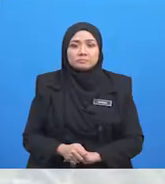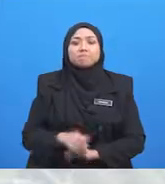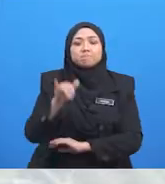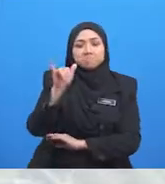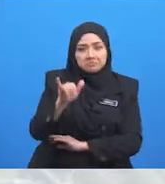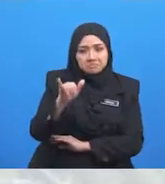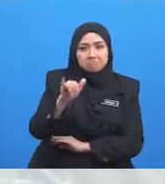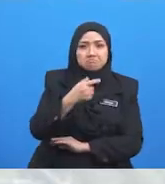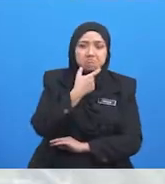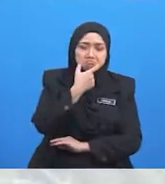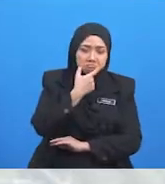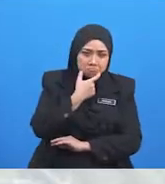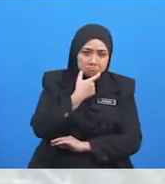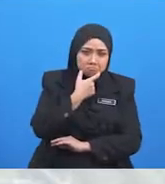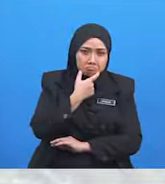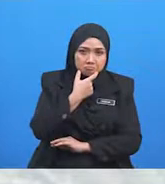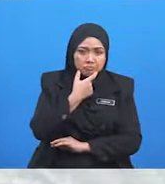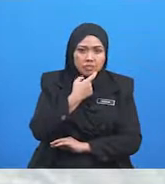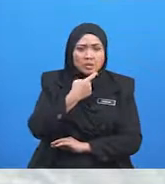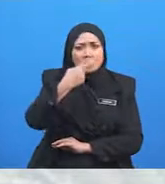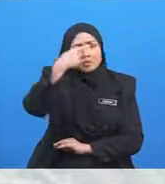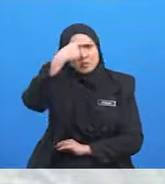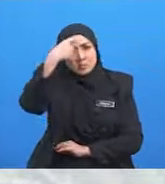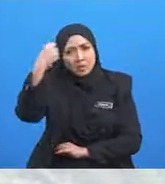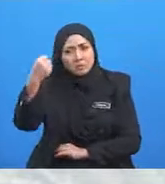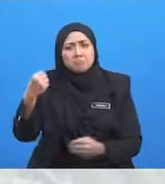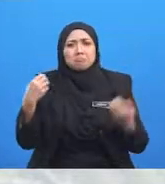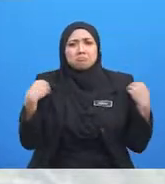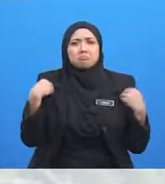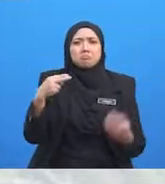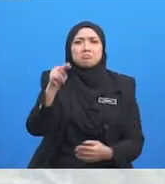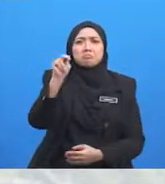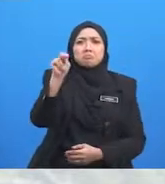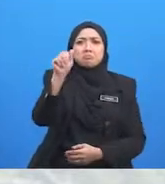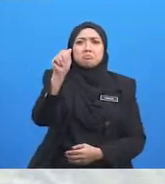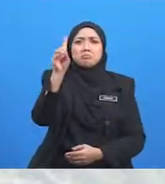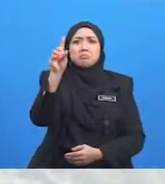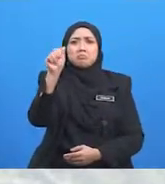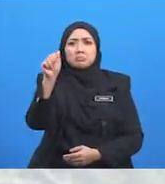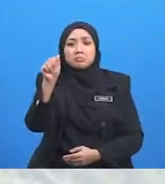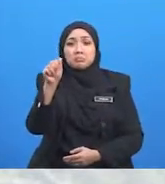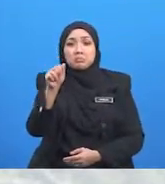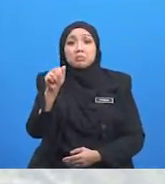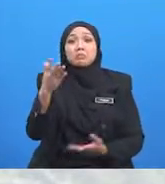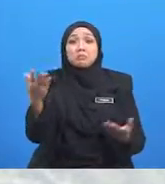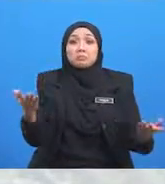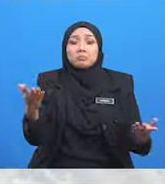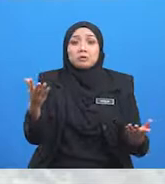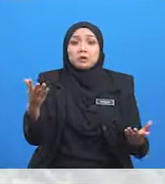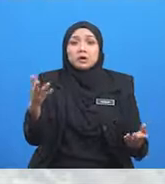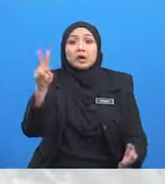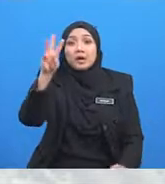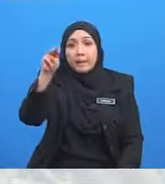Ya, sedih kerana sajak ini bernada melankolik yang merupakan